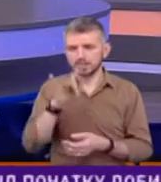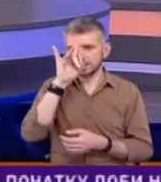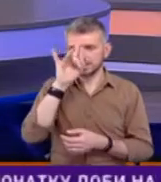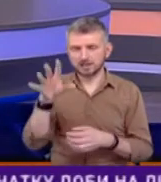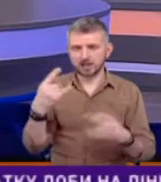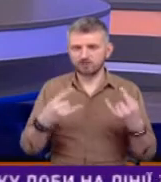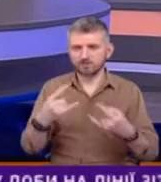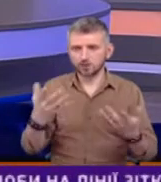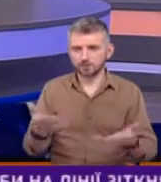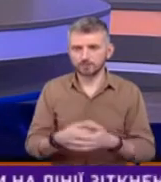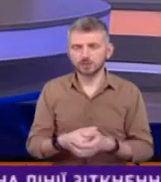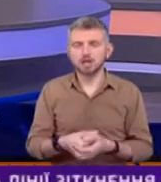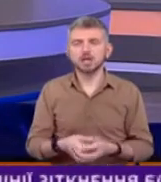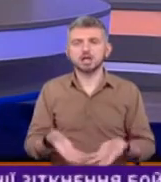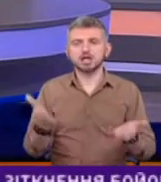ефіру.